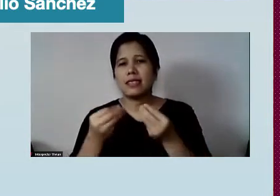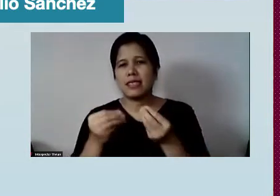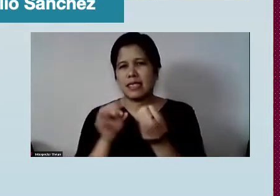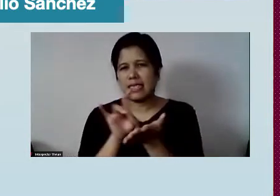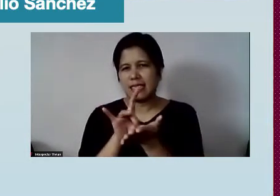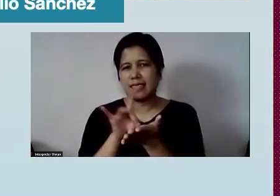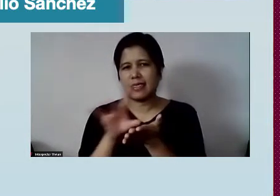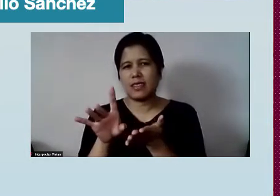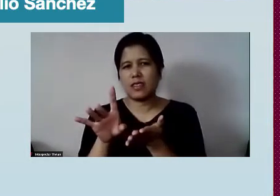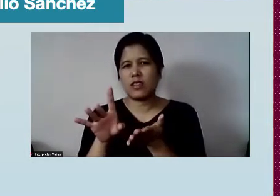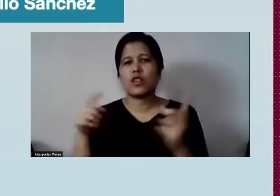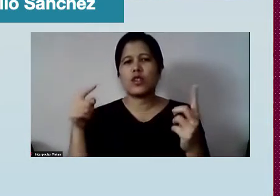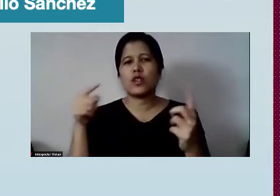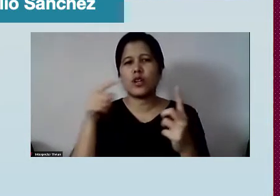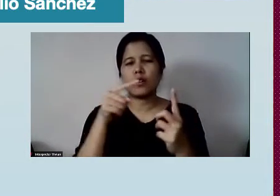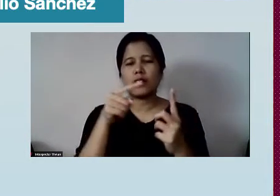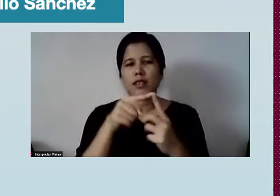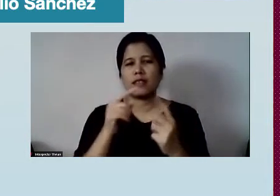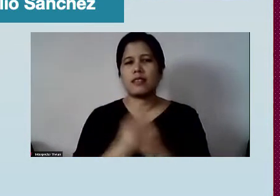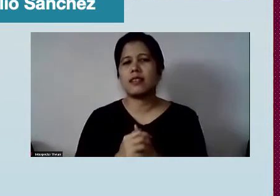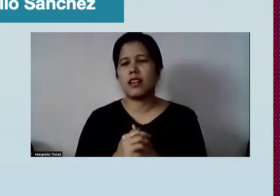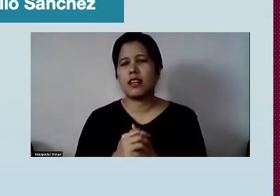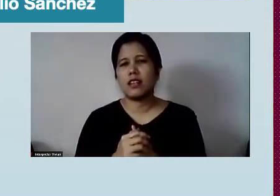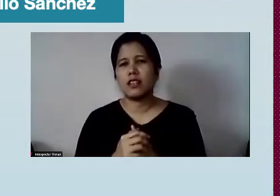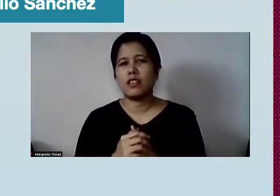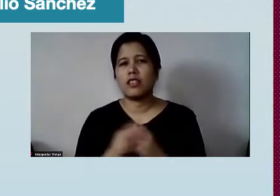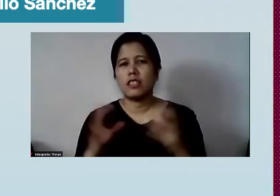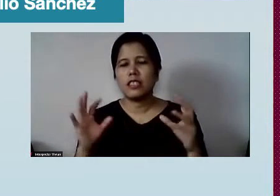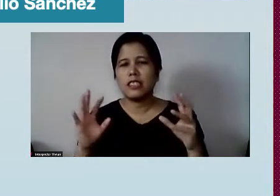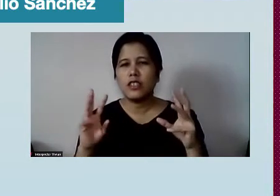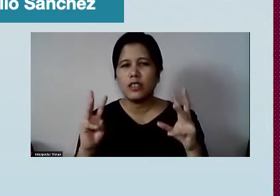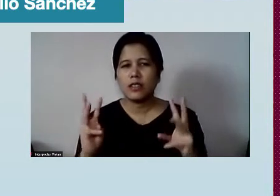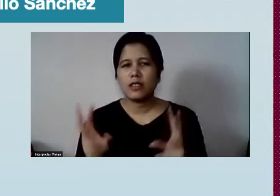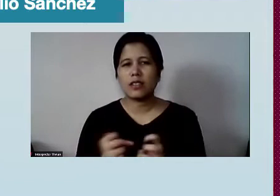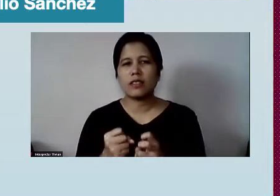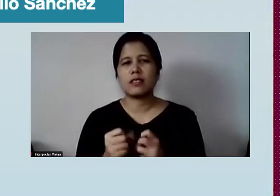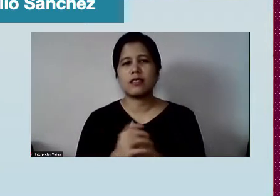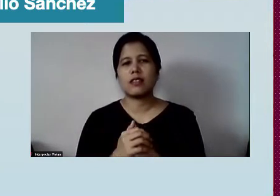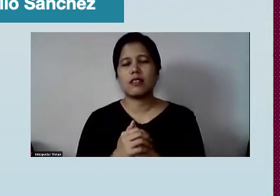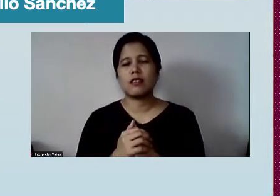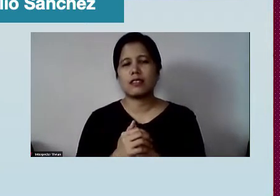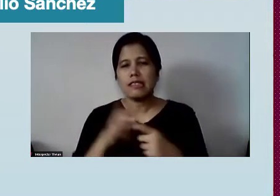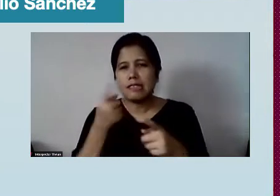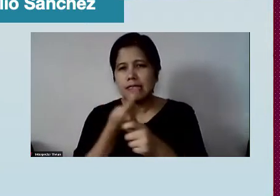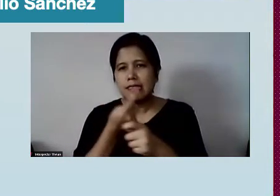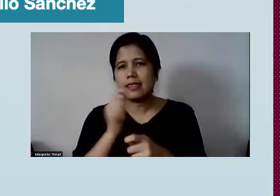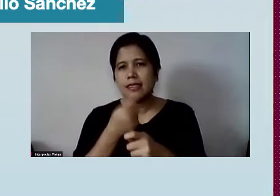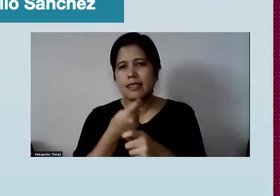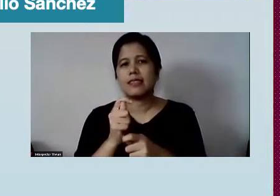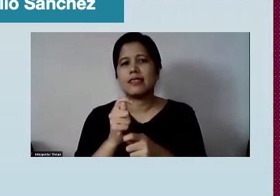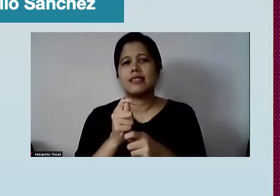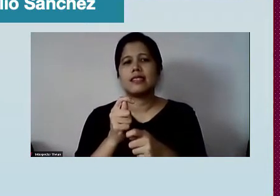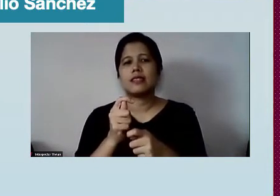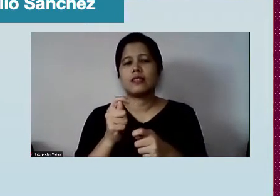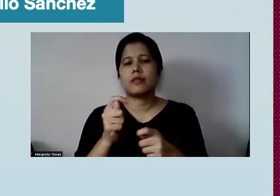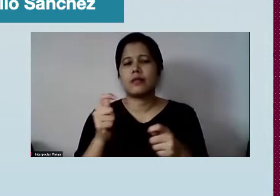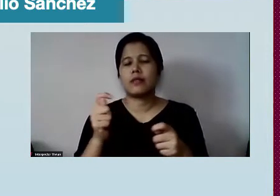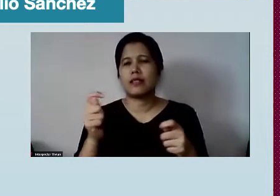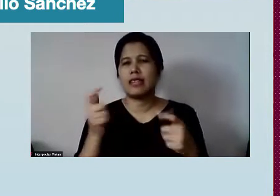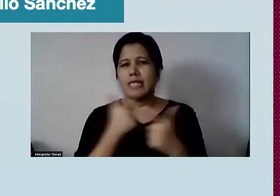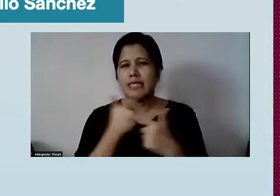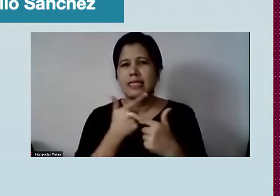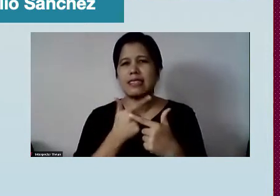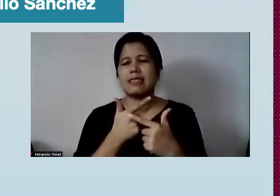hatred toward serious contempt for or severe ridicule of persons with disabilities. Yung labis